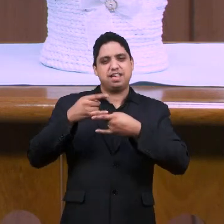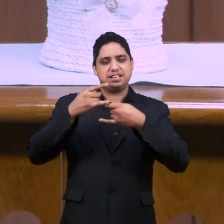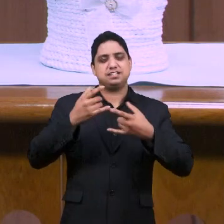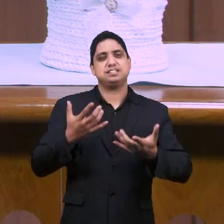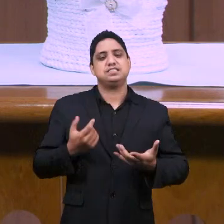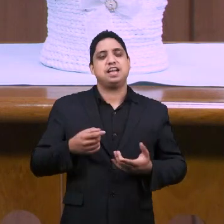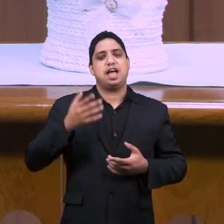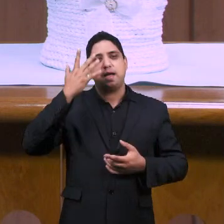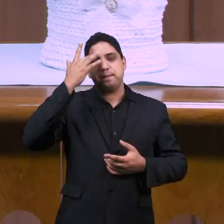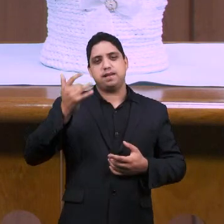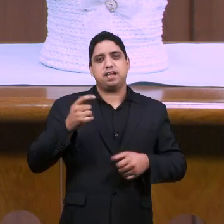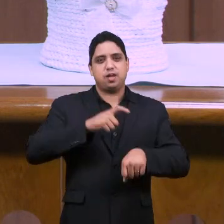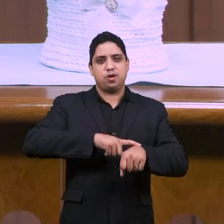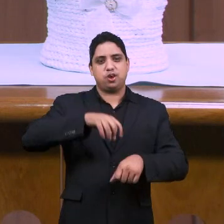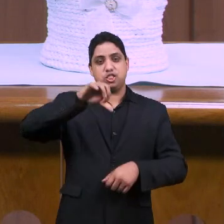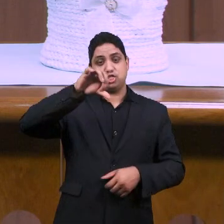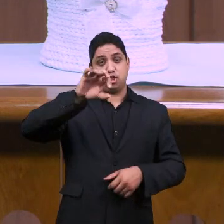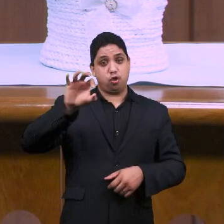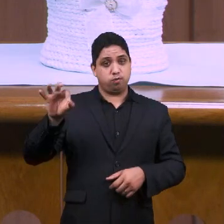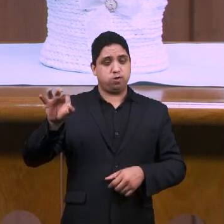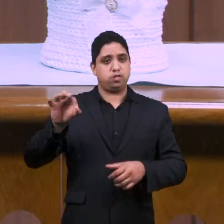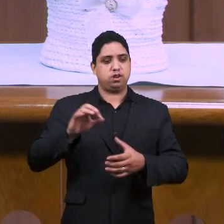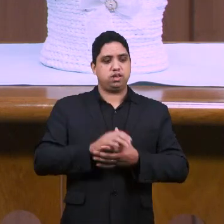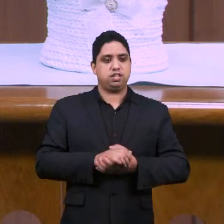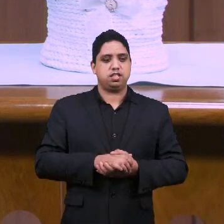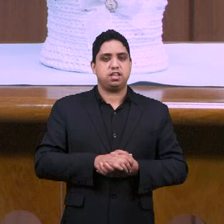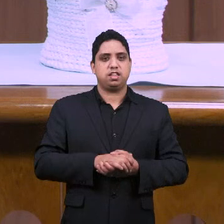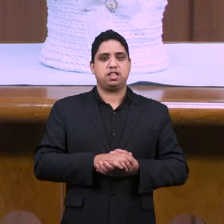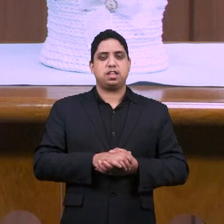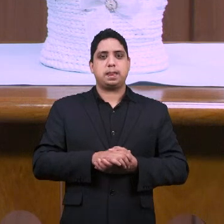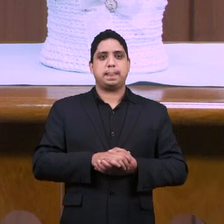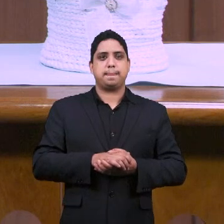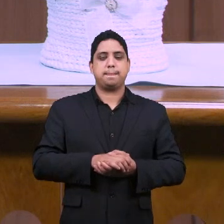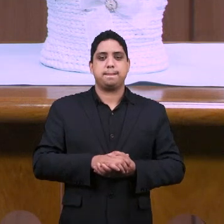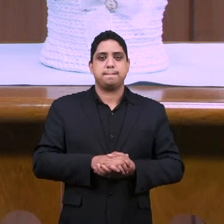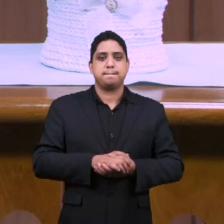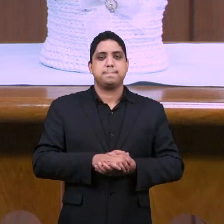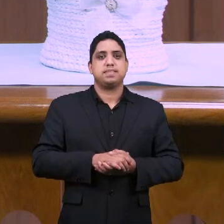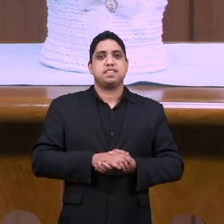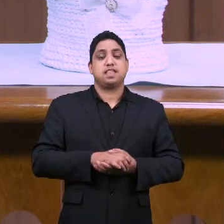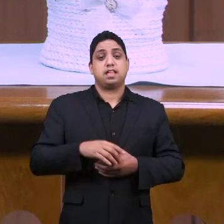sans frontières. Nous allons diffuser cela le long de la journée pour demain à 21 heures